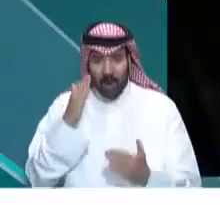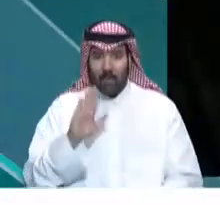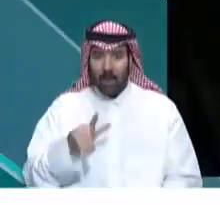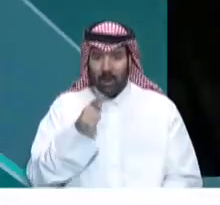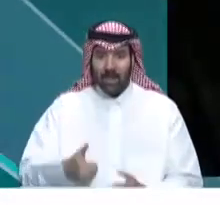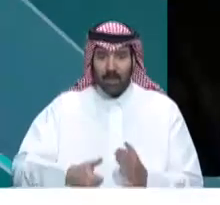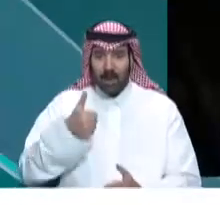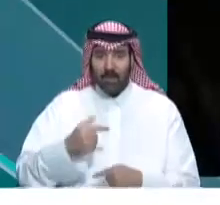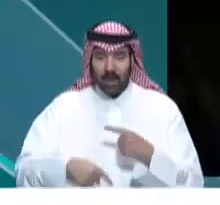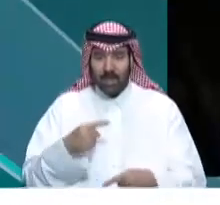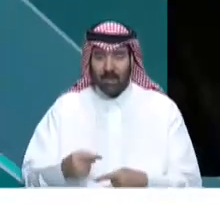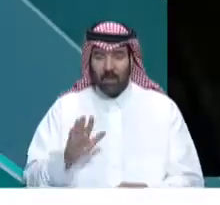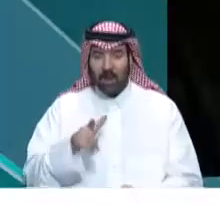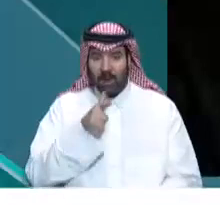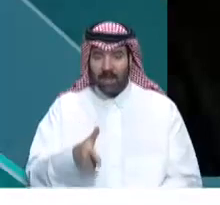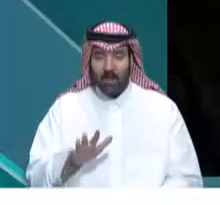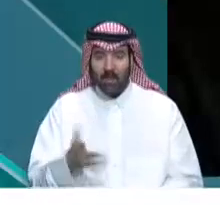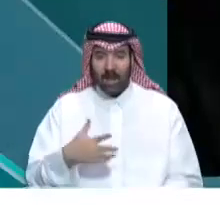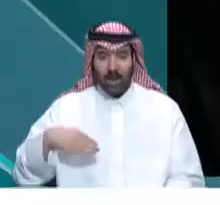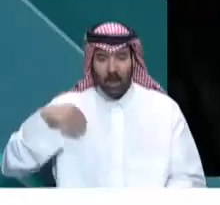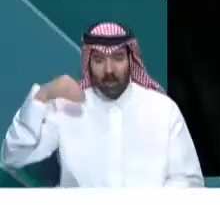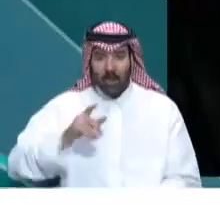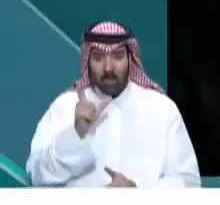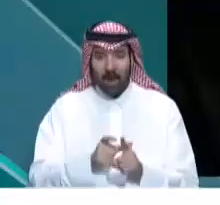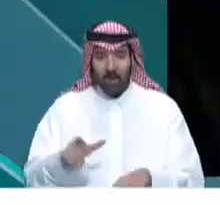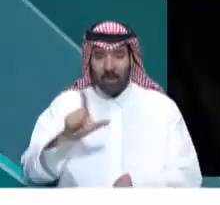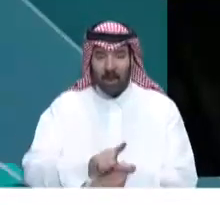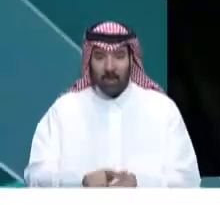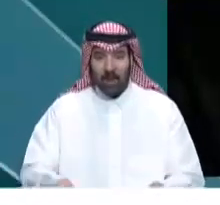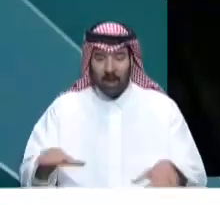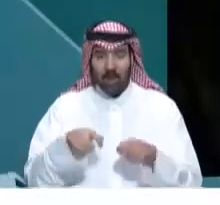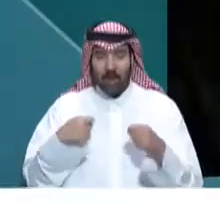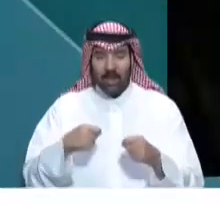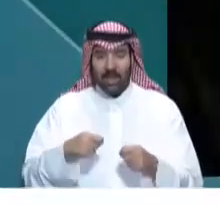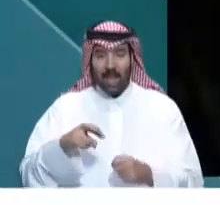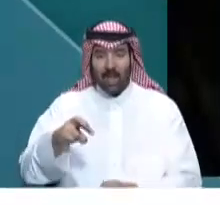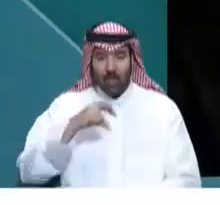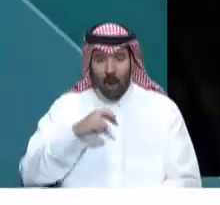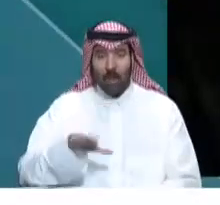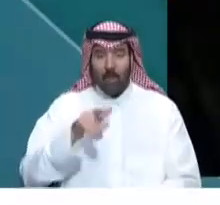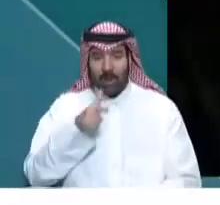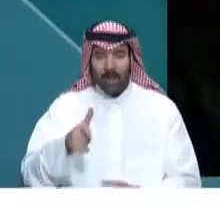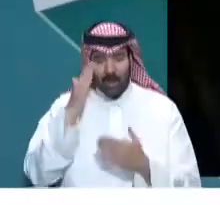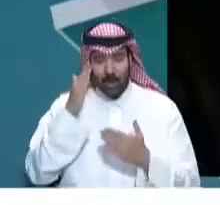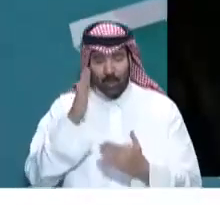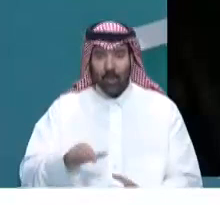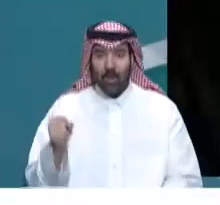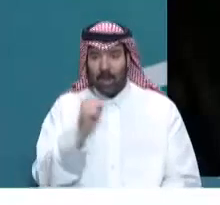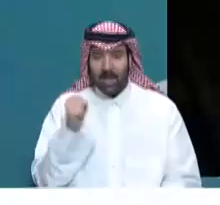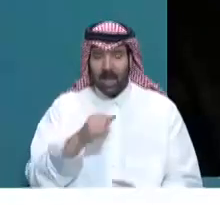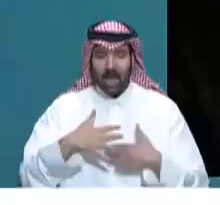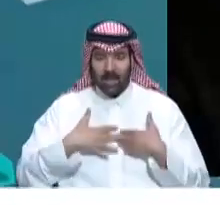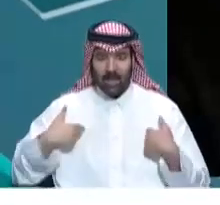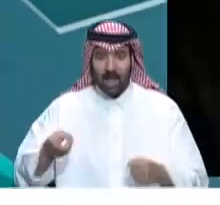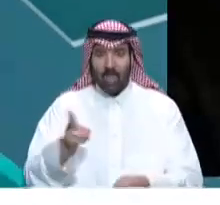خلاله ملك البحرين عن التهنئة لسمو ولي العهد بعيد الفطر المبارك، كما بادله سموه التهنئة بهذه المناسبة